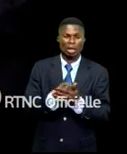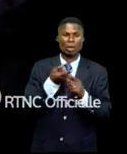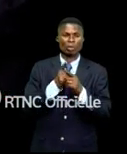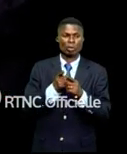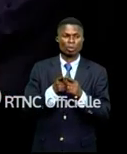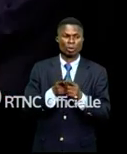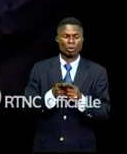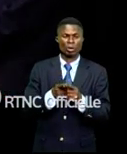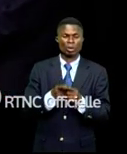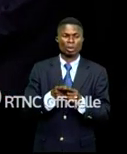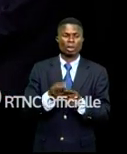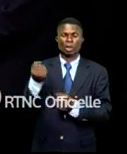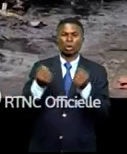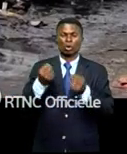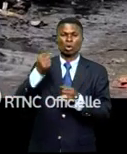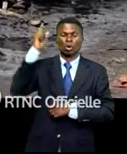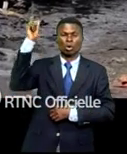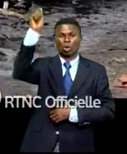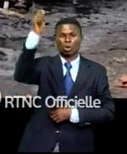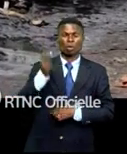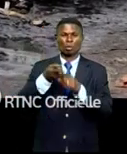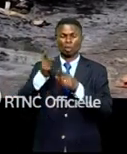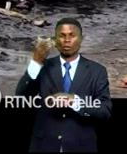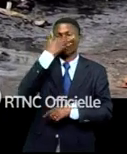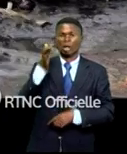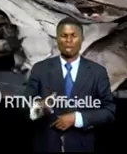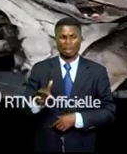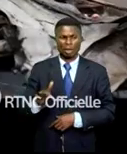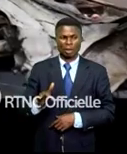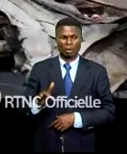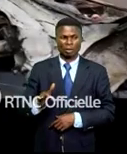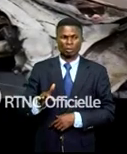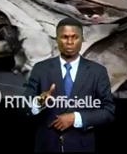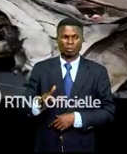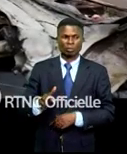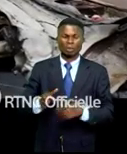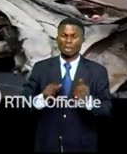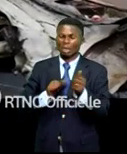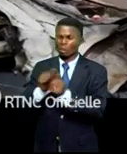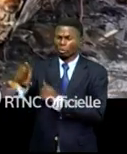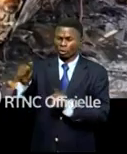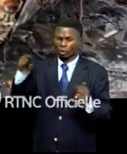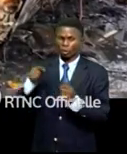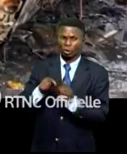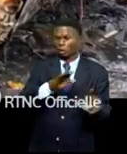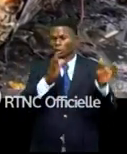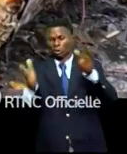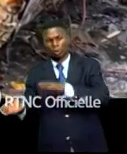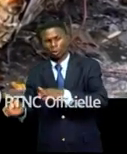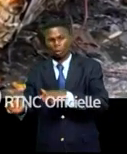système de freinage d'un camion militaire en provenance de Kisangani qui a cédé le vendredi dernier sur la pente de